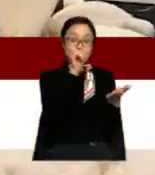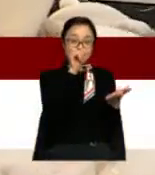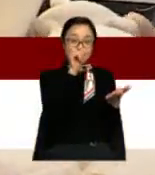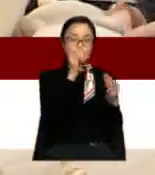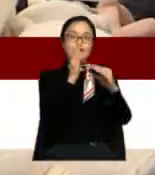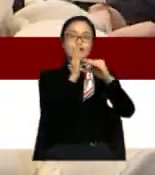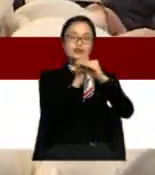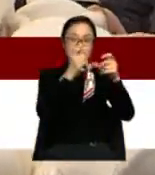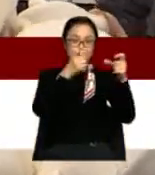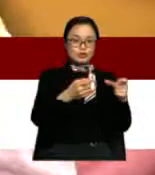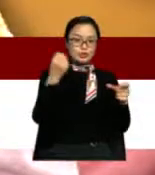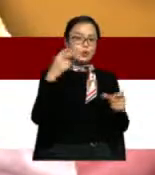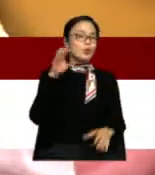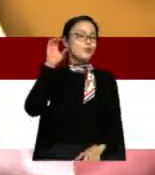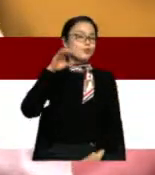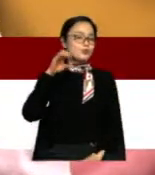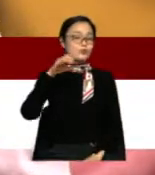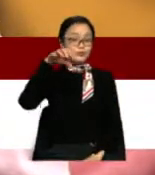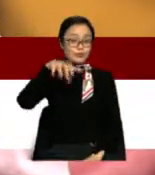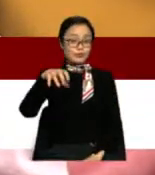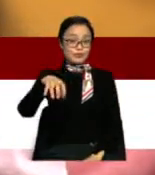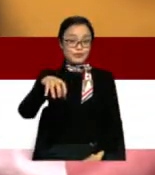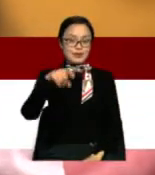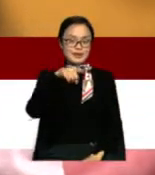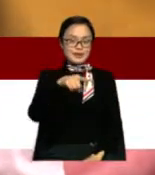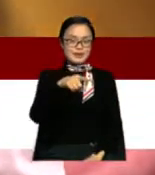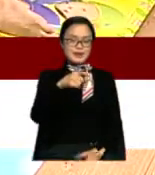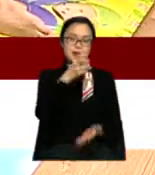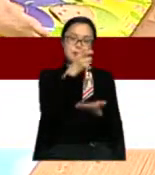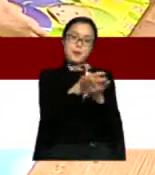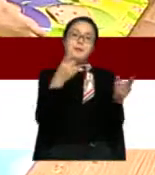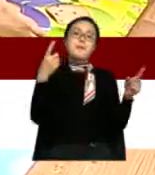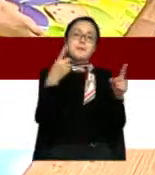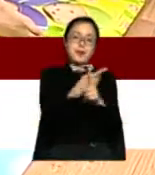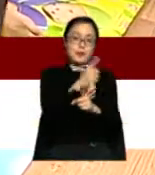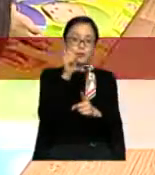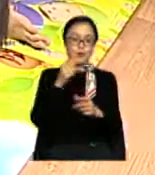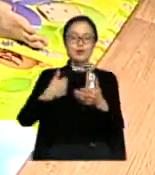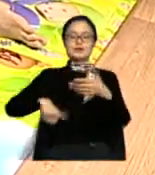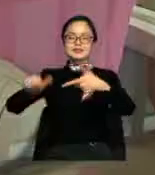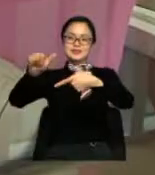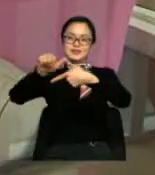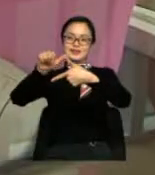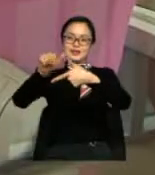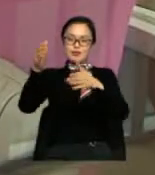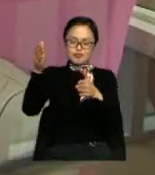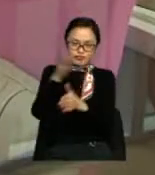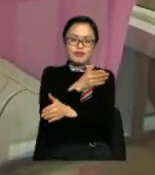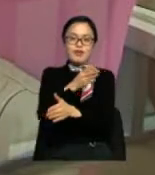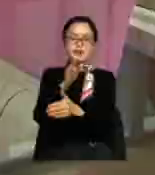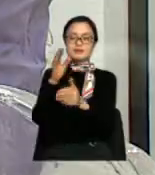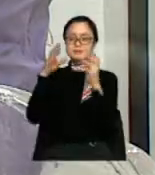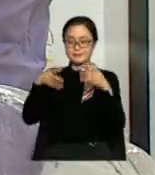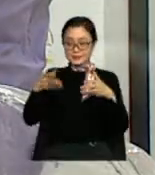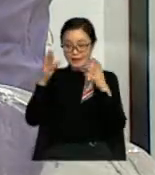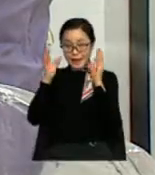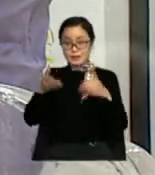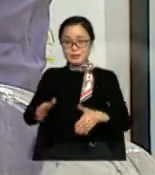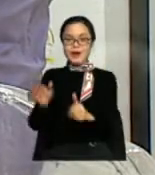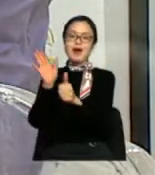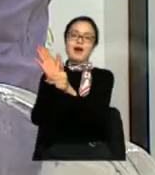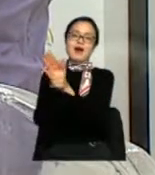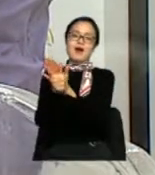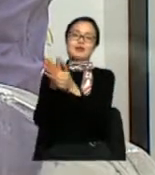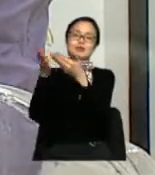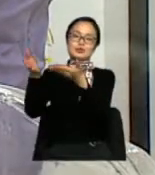기존 둘째 부터 출산 장려금을 주던 방침을 바꿔 첫째 부터 지급합니다 이에 따라 올해 25개 자치구